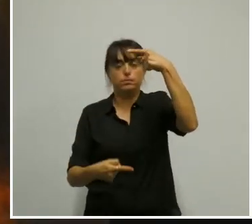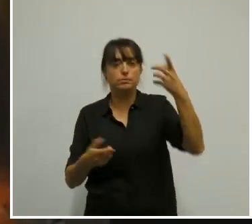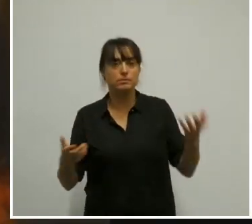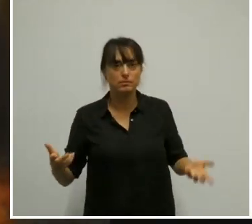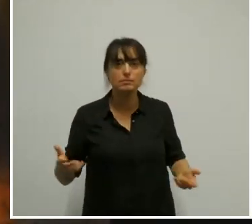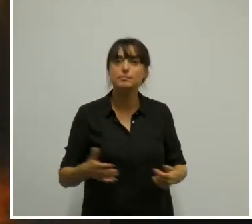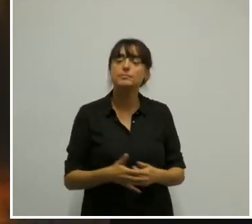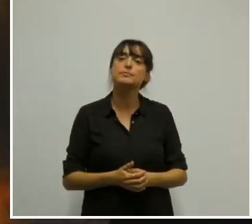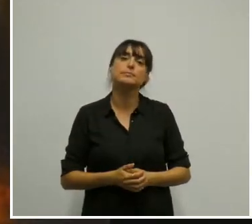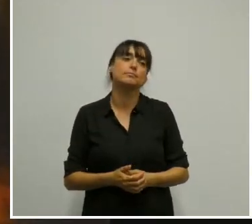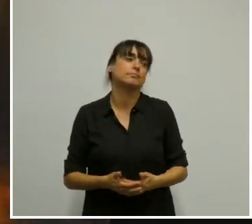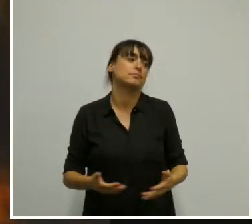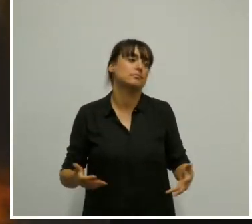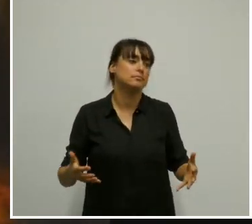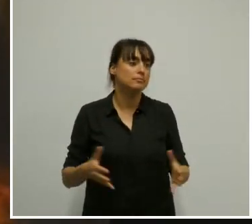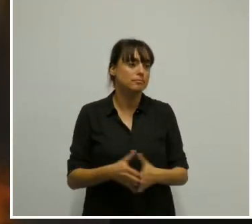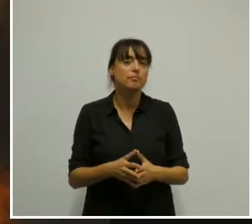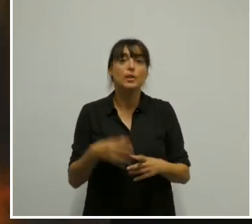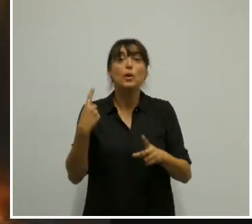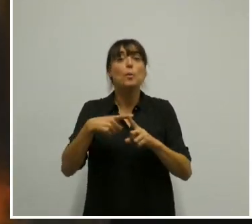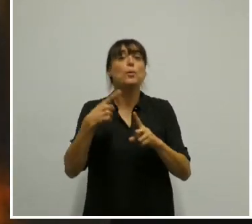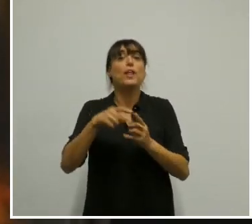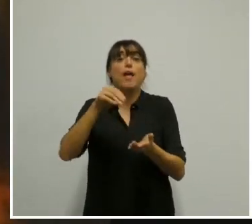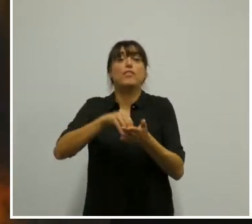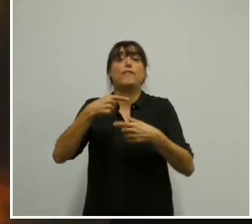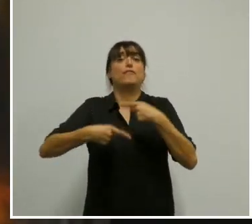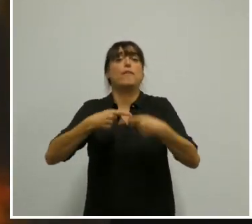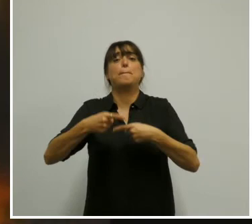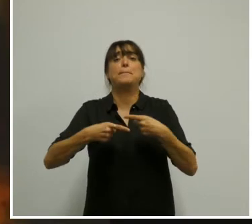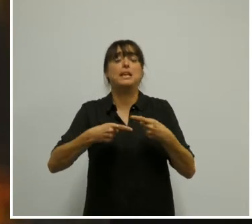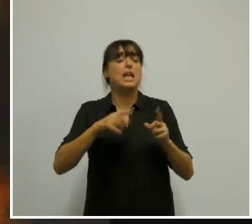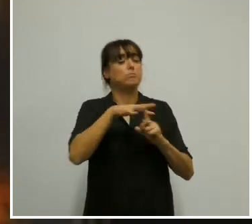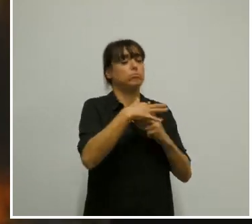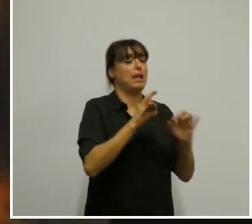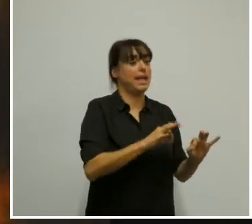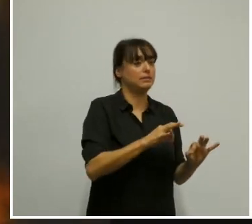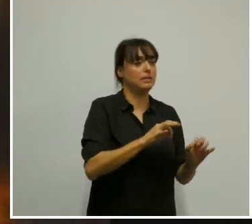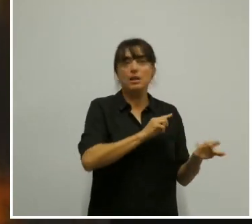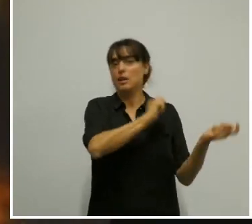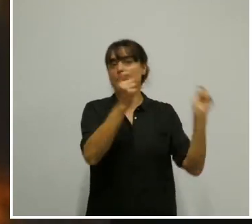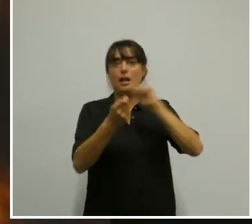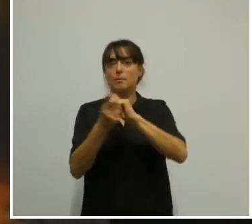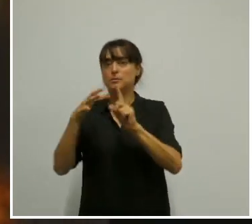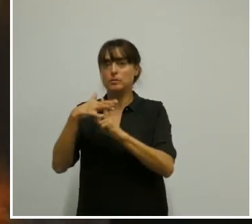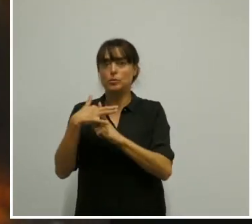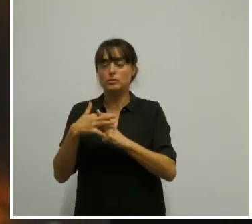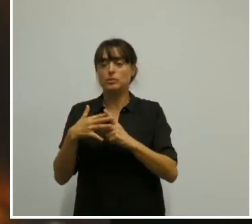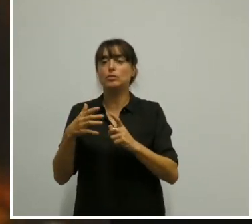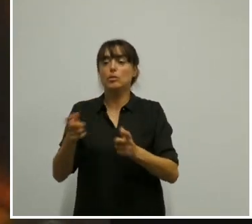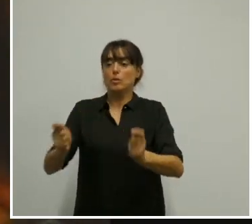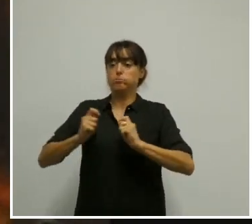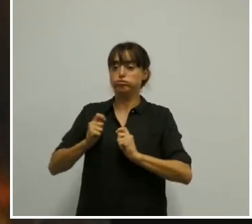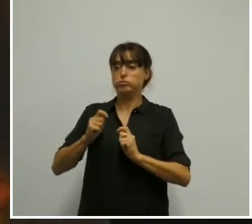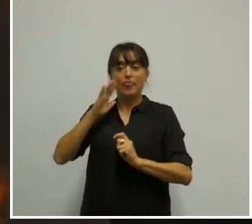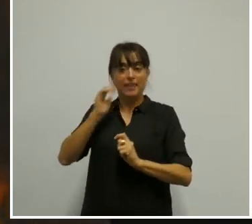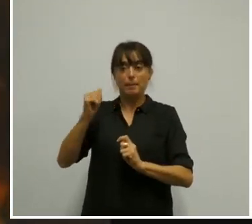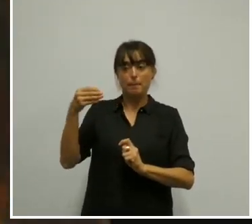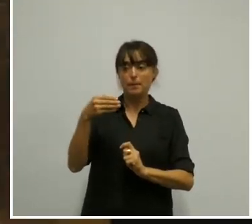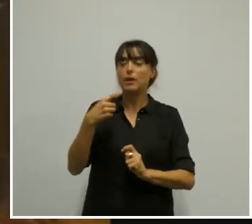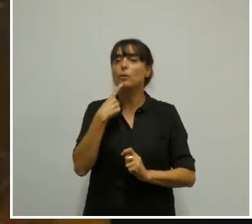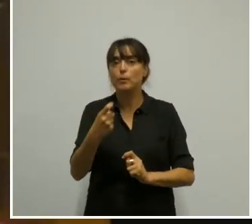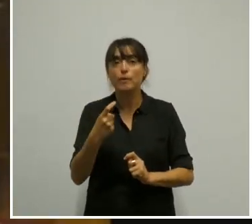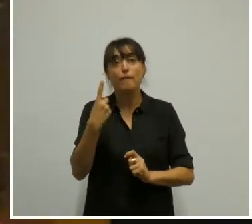centre i saquem les circumstàncies, doncs és difícil que tinguin aquest diagnòstic. Bueno, moltes gràcies. D'acord.